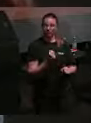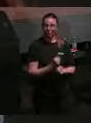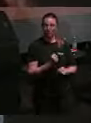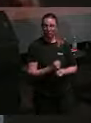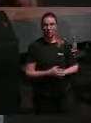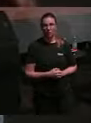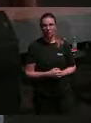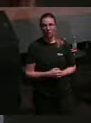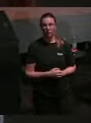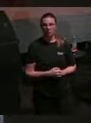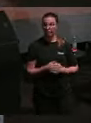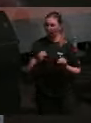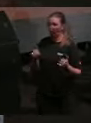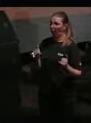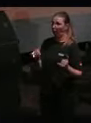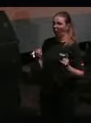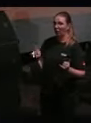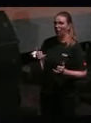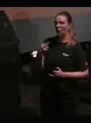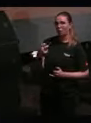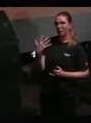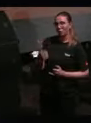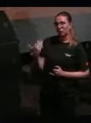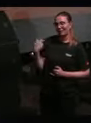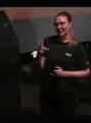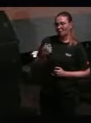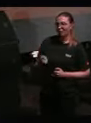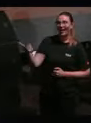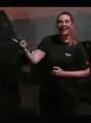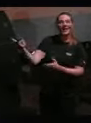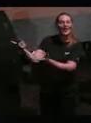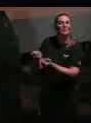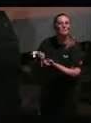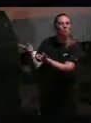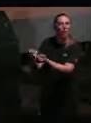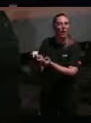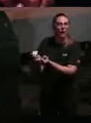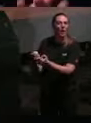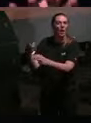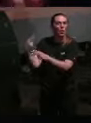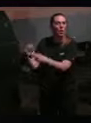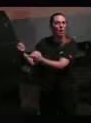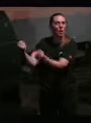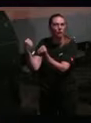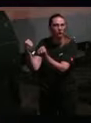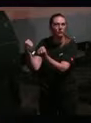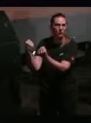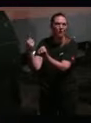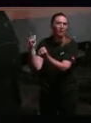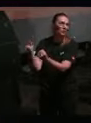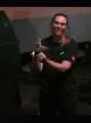I... Ja, og det 25 år siden vi måtte importere kullkraft fordi vi hadde det som vi ikke lenger kaller et